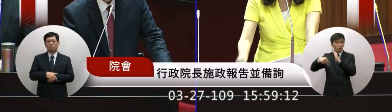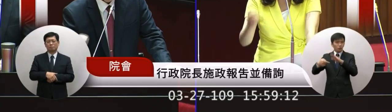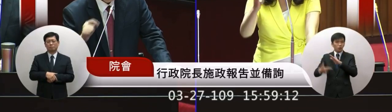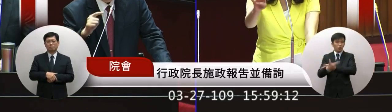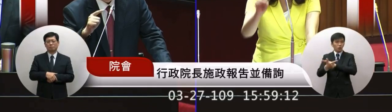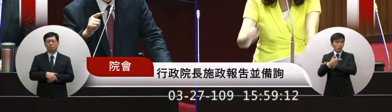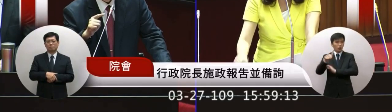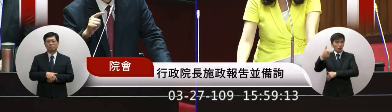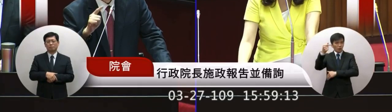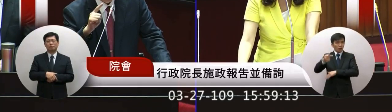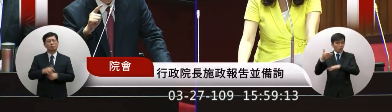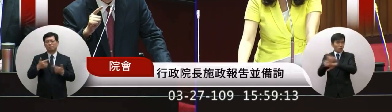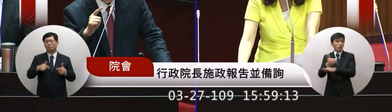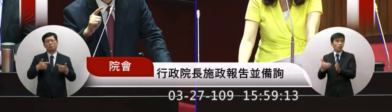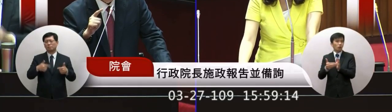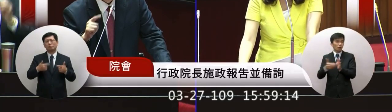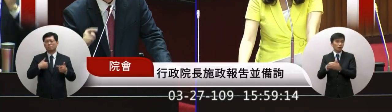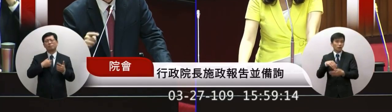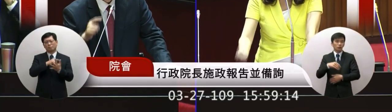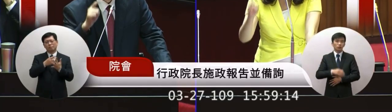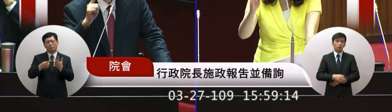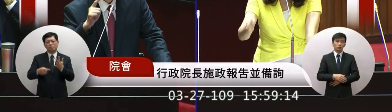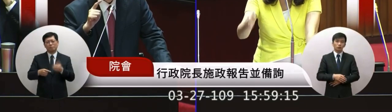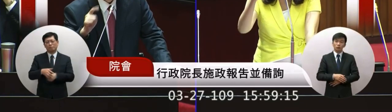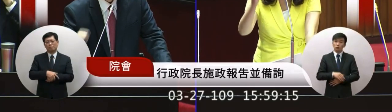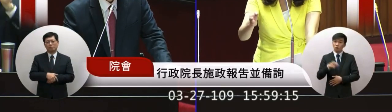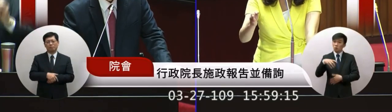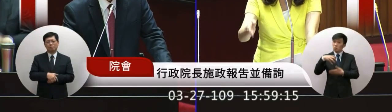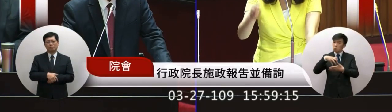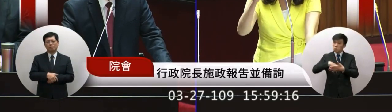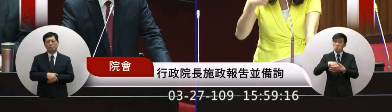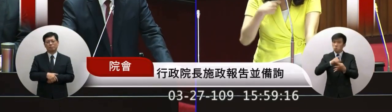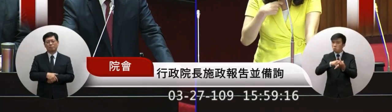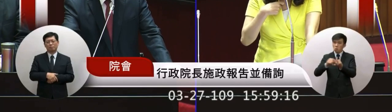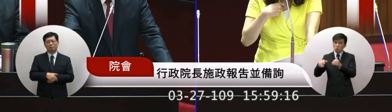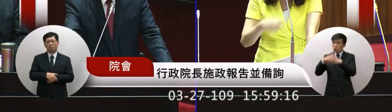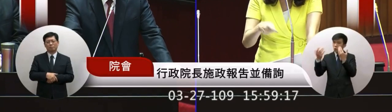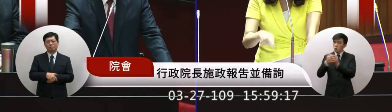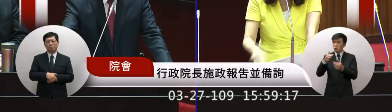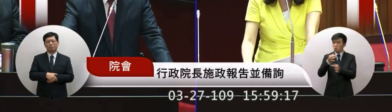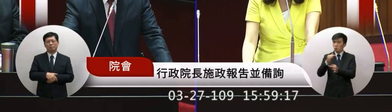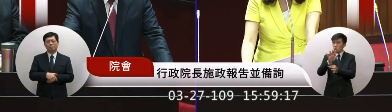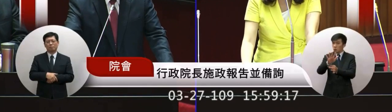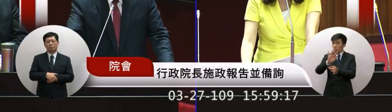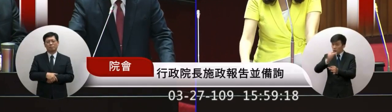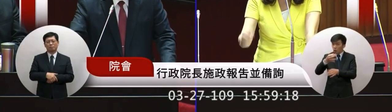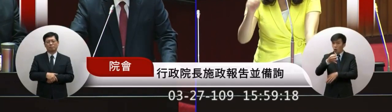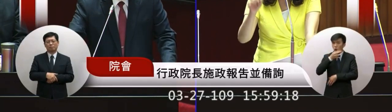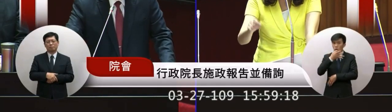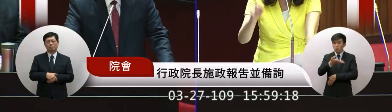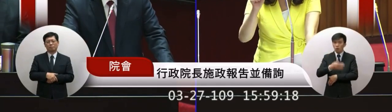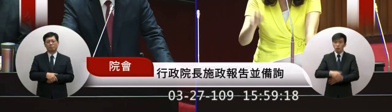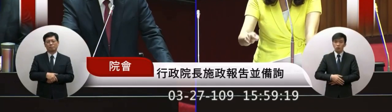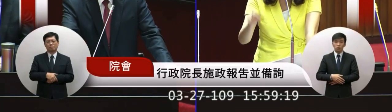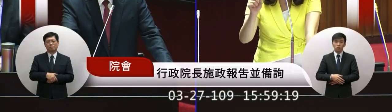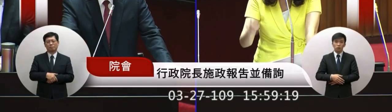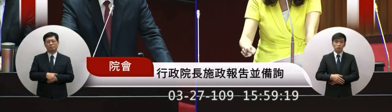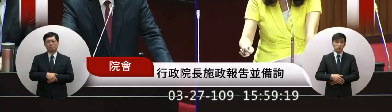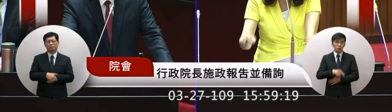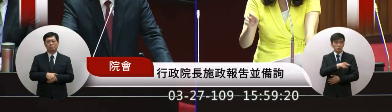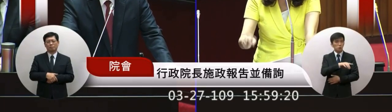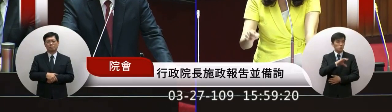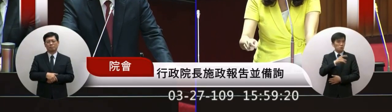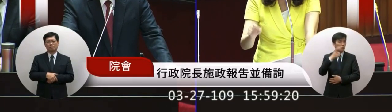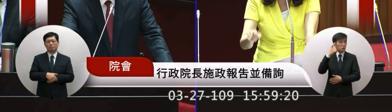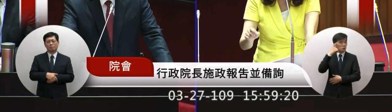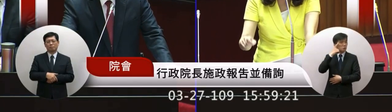了600亿，里面只有400亿是纾困经济。那这些东西都有，外溢属实讲，安尼敢有讲？你们有没有严重的